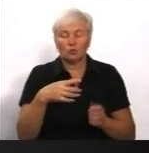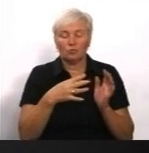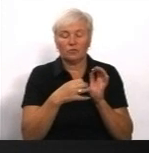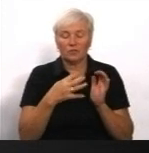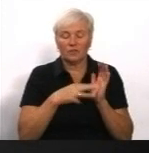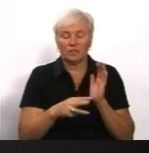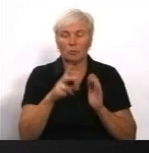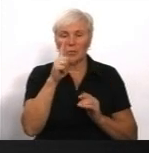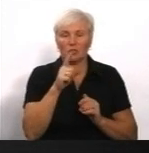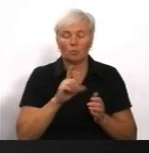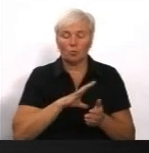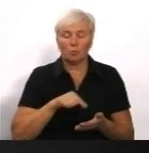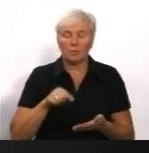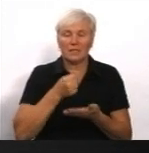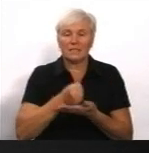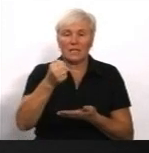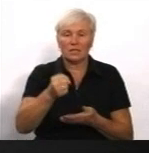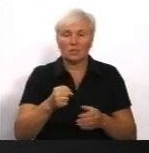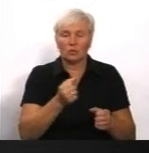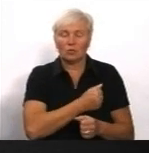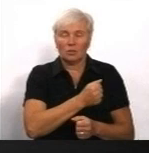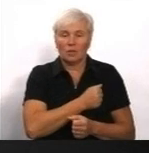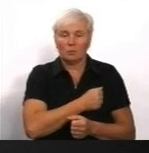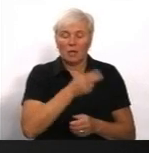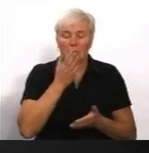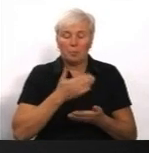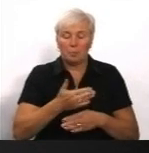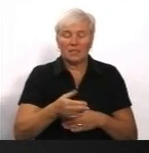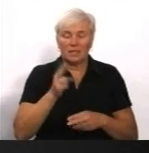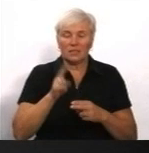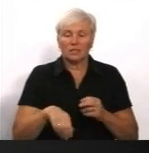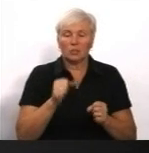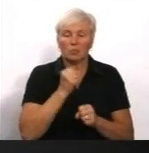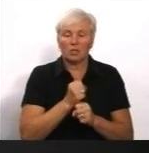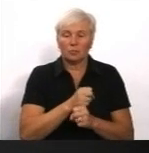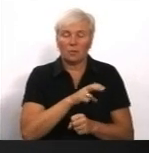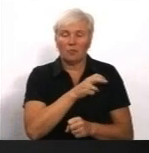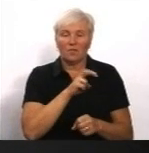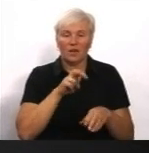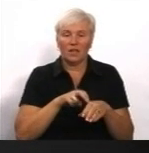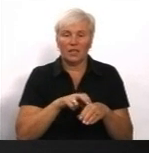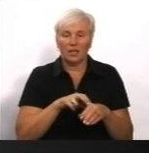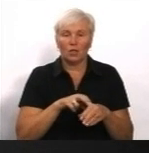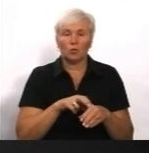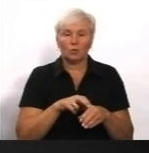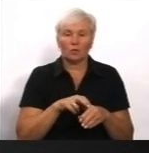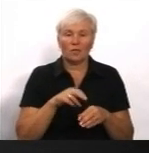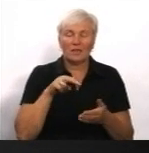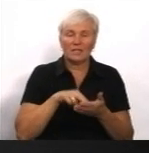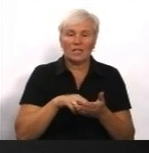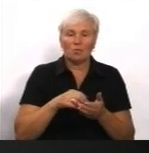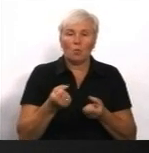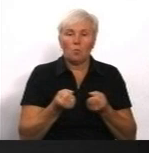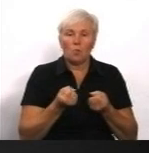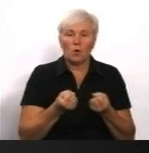1981-го був призначений до служби в Збройних силах, після закінчення якої працював лікарем-терапевтом Кодимської станції по боротьбі з хворобами